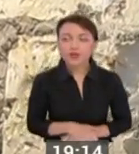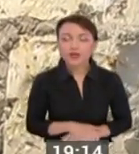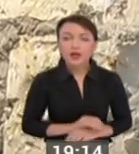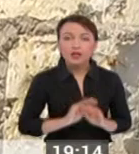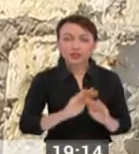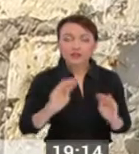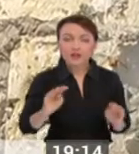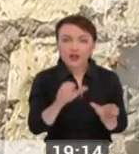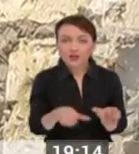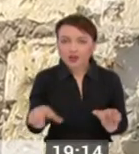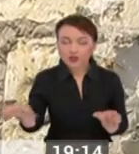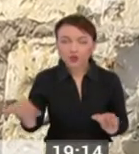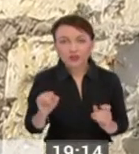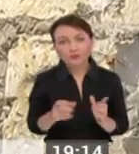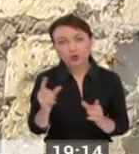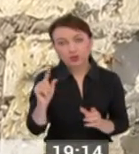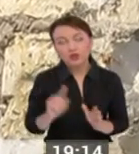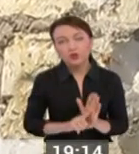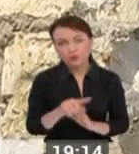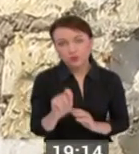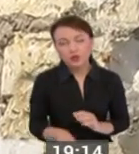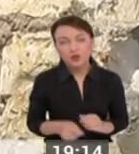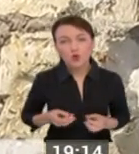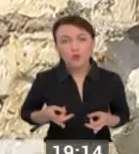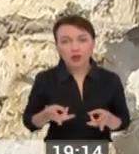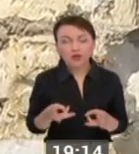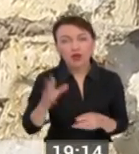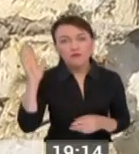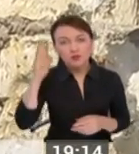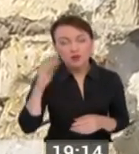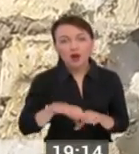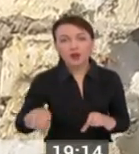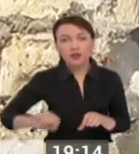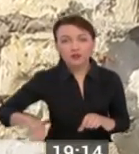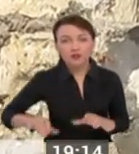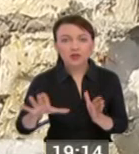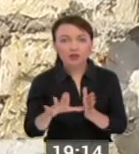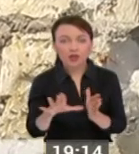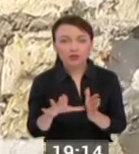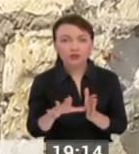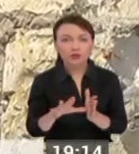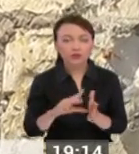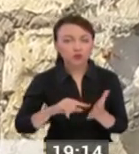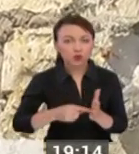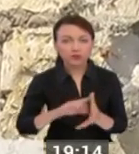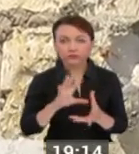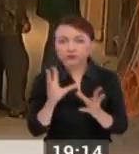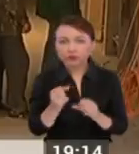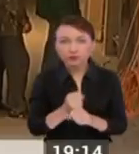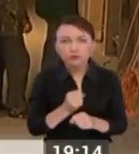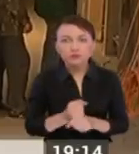Розставляємо радіатори і з понеділка будемо запускати опалення. Вода, каналізація, електрика, слаботочка, все в